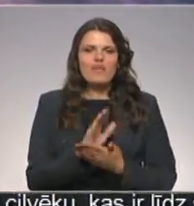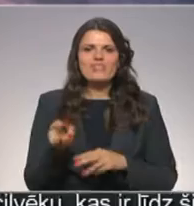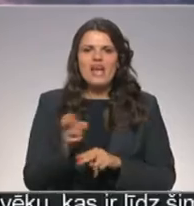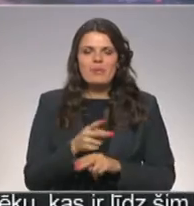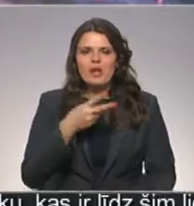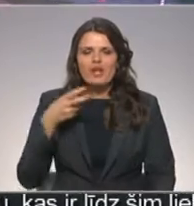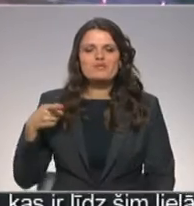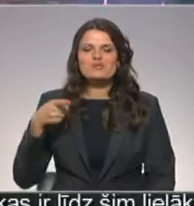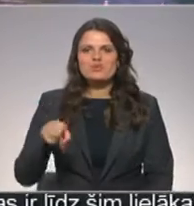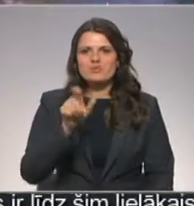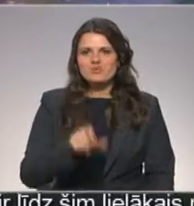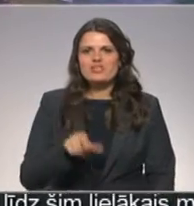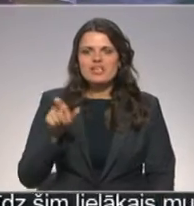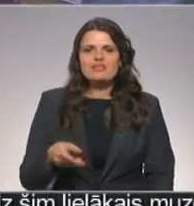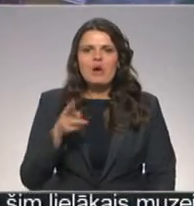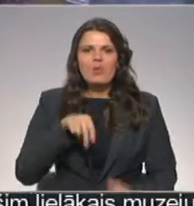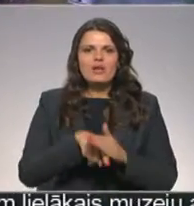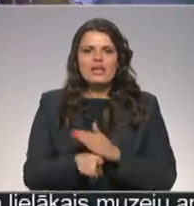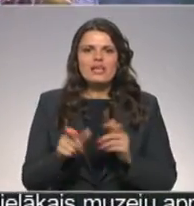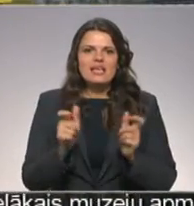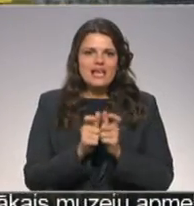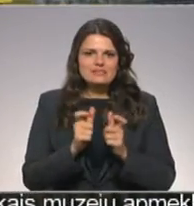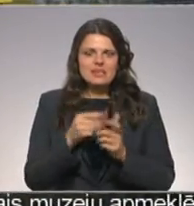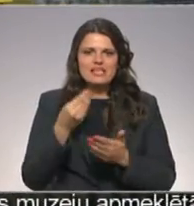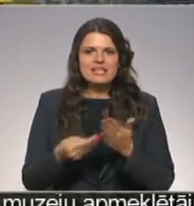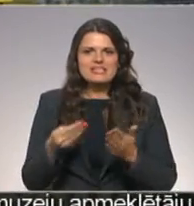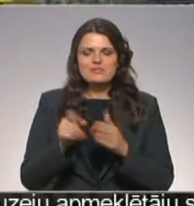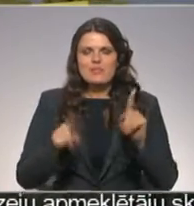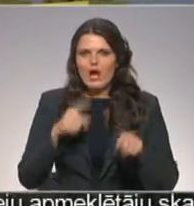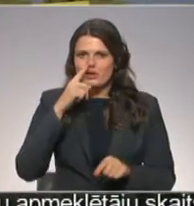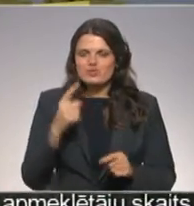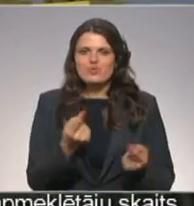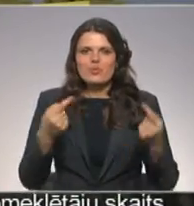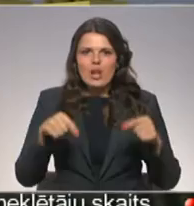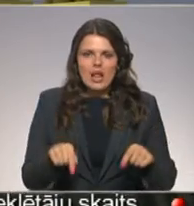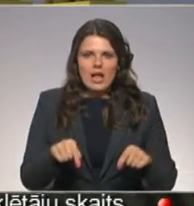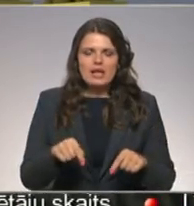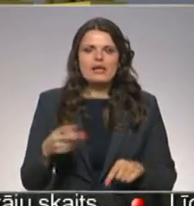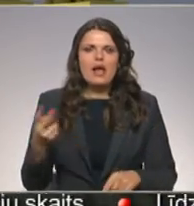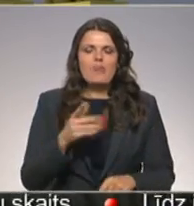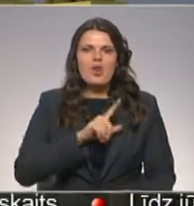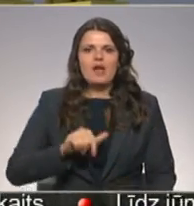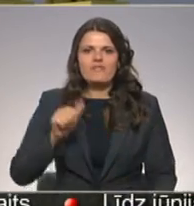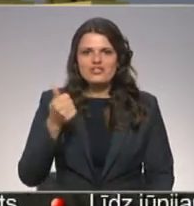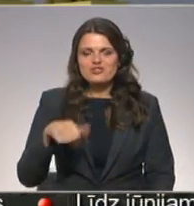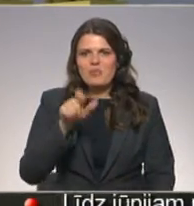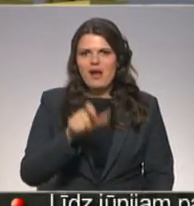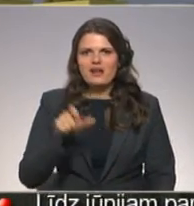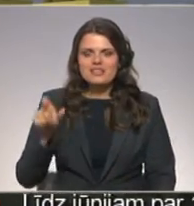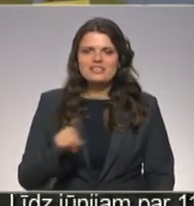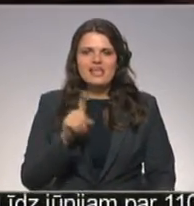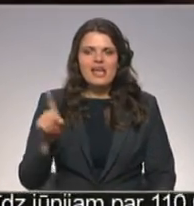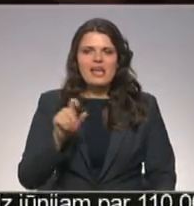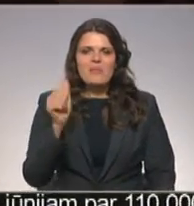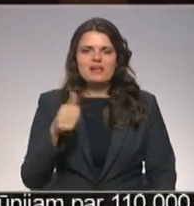To vidēji apmeklē 200 tūkstoši cilvēku, un ieejas biļets izpērk pāris stundu laikā. Neiburgas un Eglīša Armpit ir